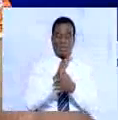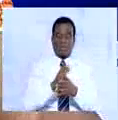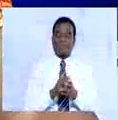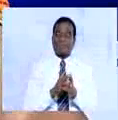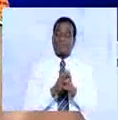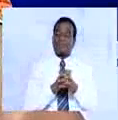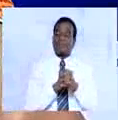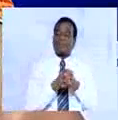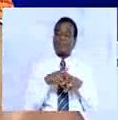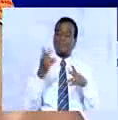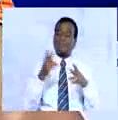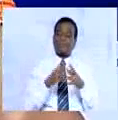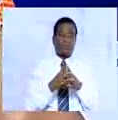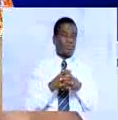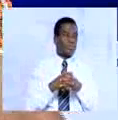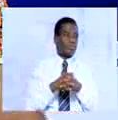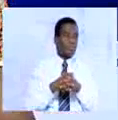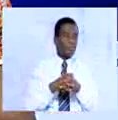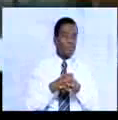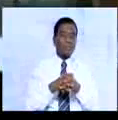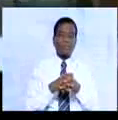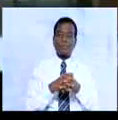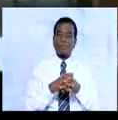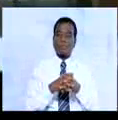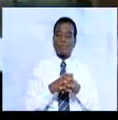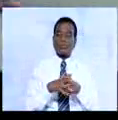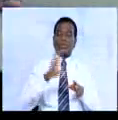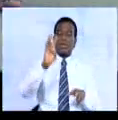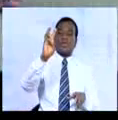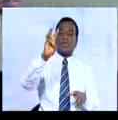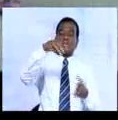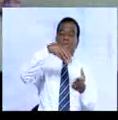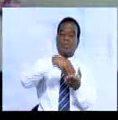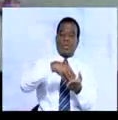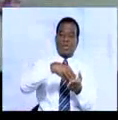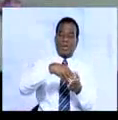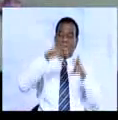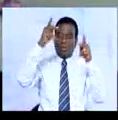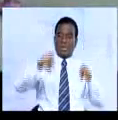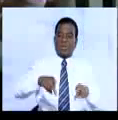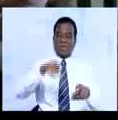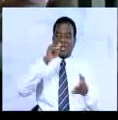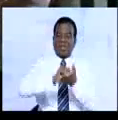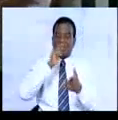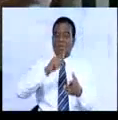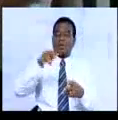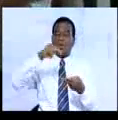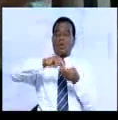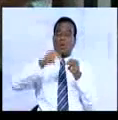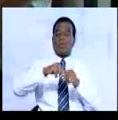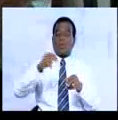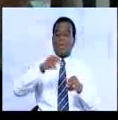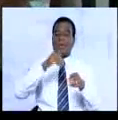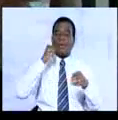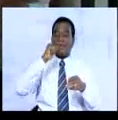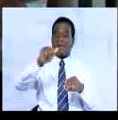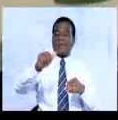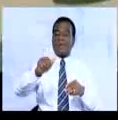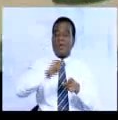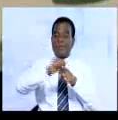Christelle Ménan, Justine Seye-Djike. 6 000 auditrices, c'est le nombre moyen de femmes formées chaque année dans les